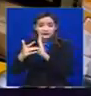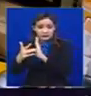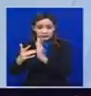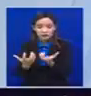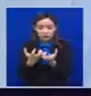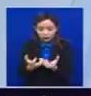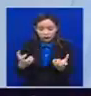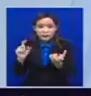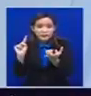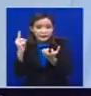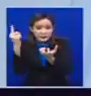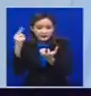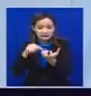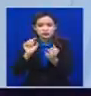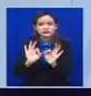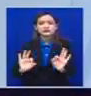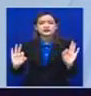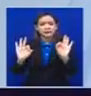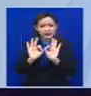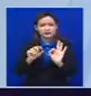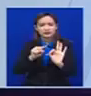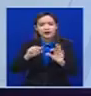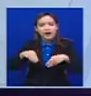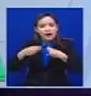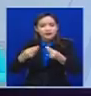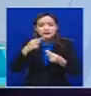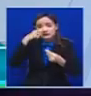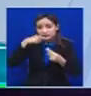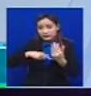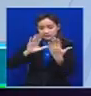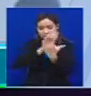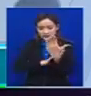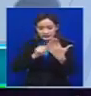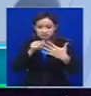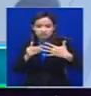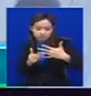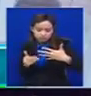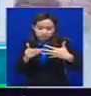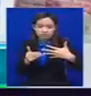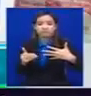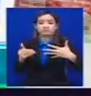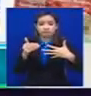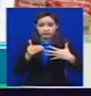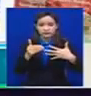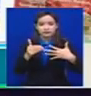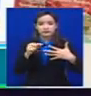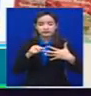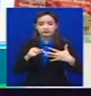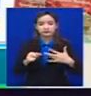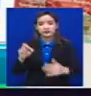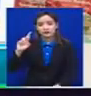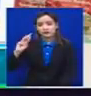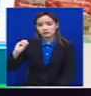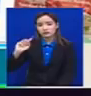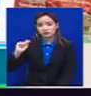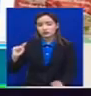รมที่เป็นเครื่องมือสำคัญเชิงนโยบายที่จะทำให้ประเทศไทยก้าวขึ้นไปอีกระดับรัฐมนตรีว่าการกระทรวงวิทยาศาสตร์และเทคโนโ